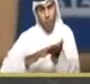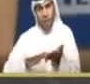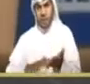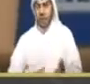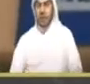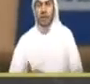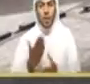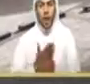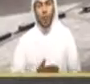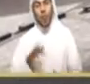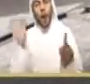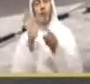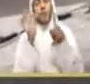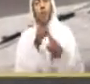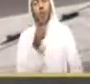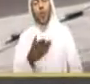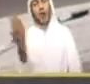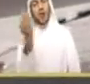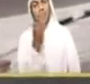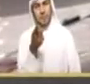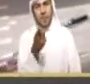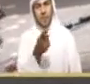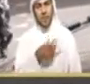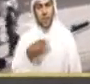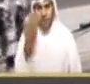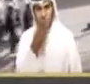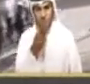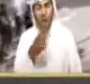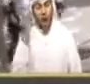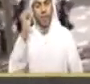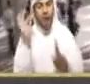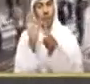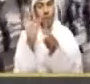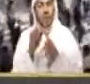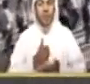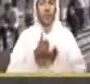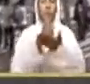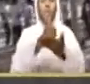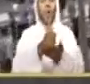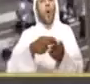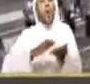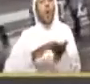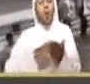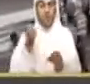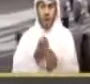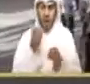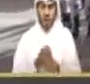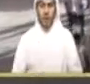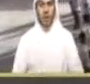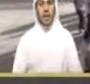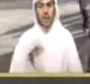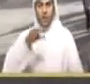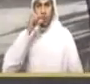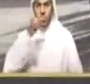العملية التربوية والتعليمية التي تنشدها دولة الكويت، ويؤكدها وزير التربية والتعليم العالي